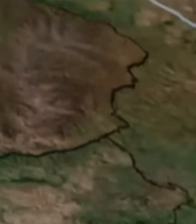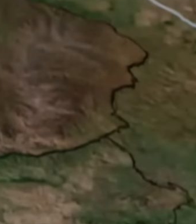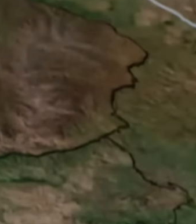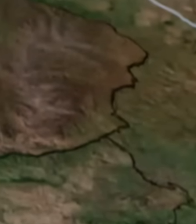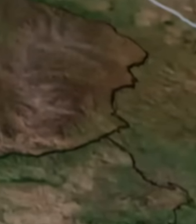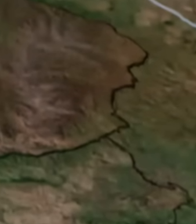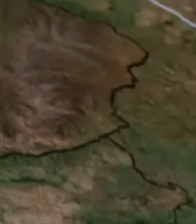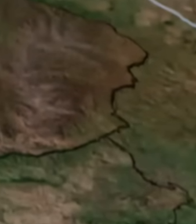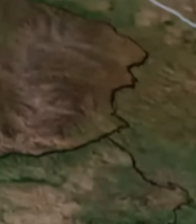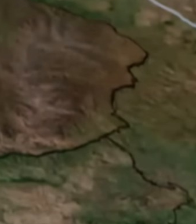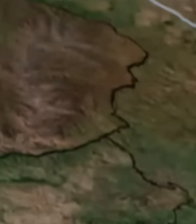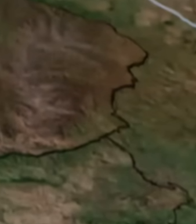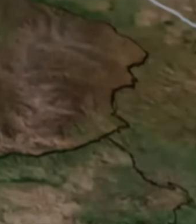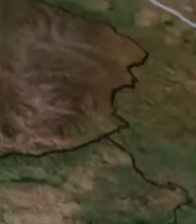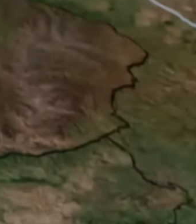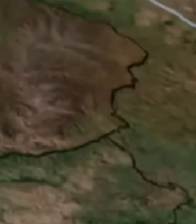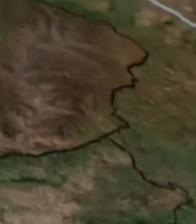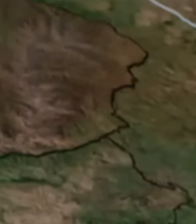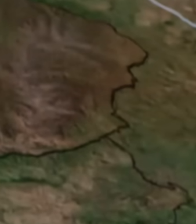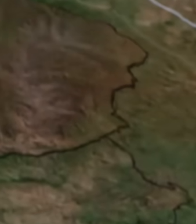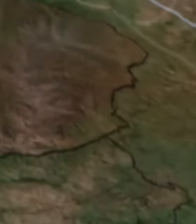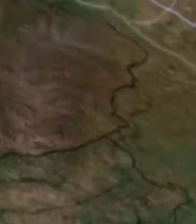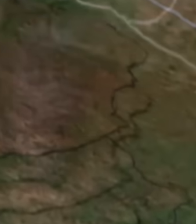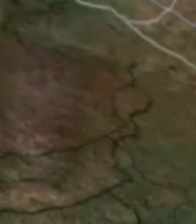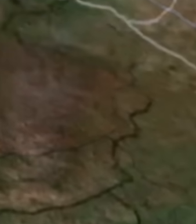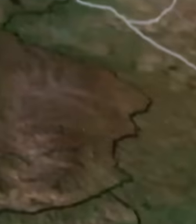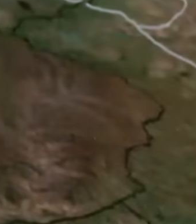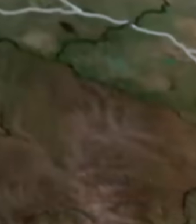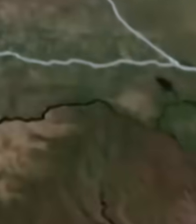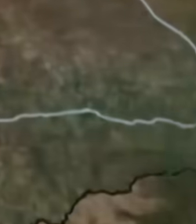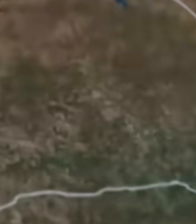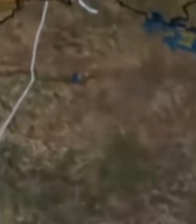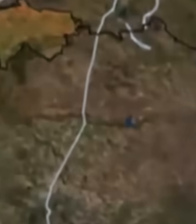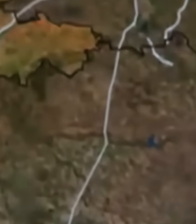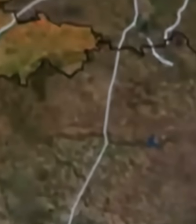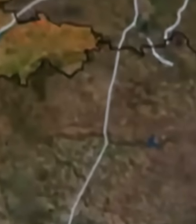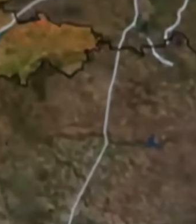fela ka dikarolong tše go laetša gabotsena fela le tla be le fišhela ka moswane re a di